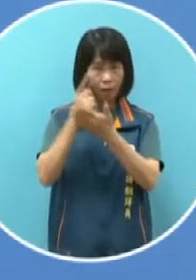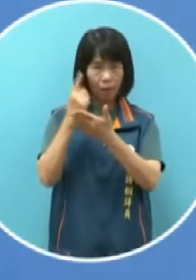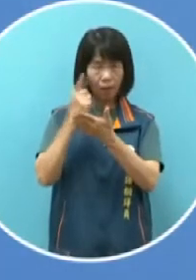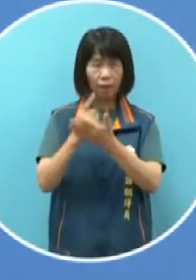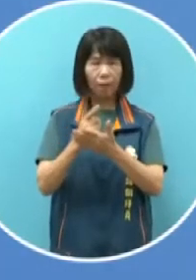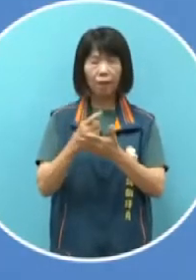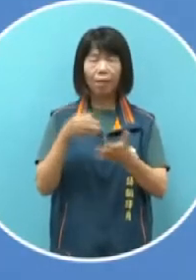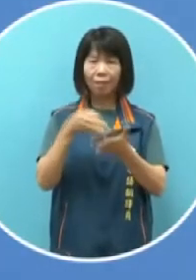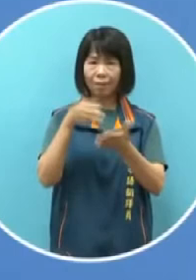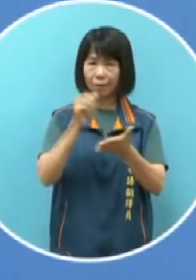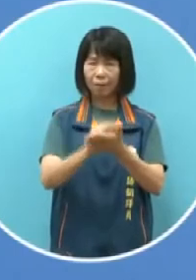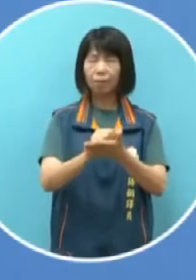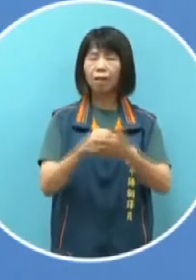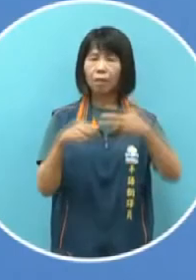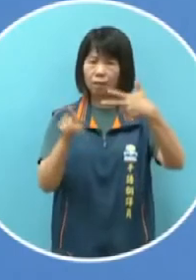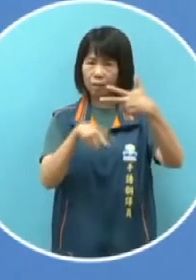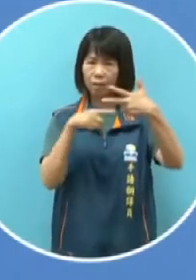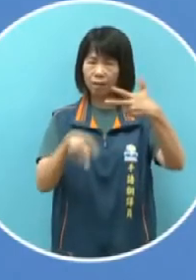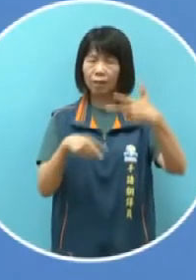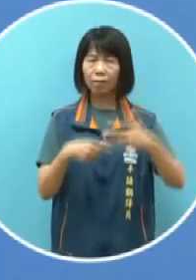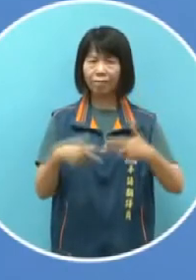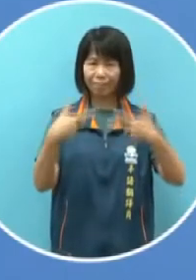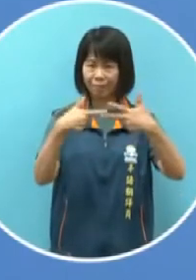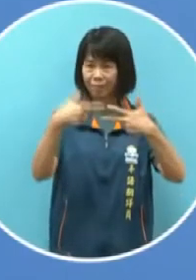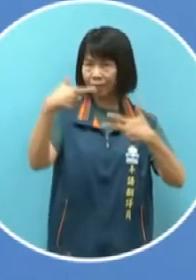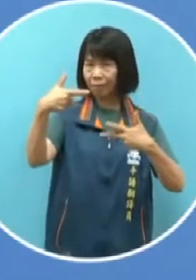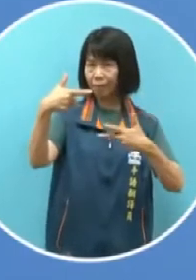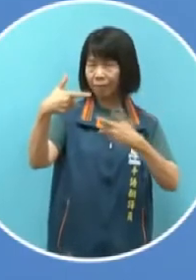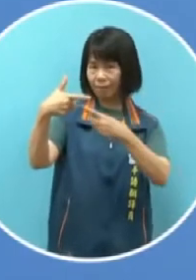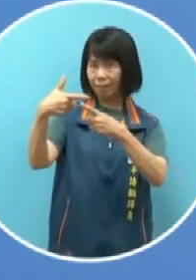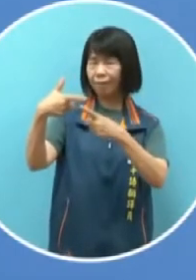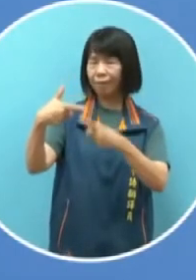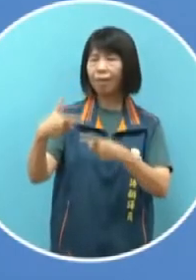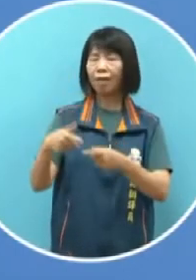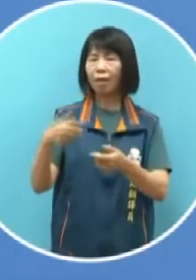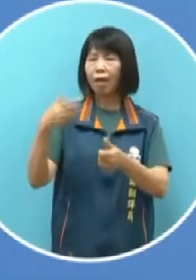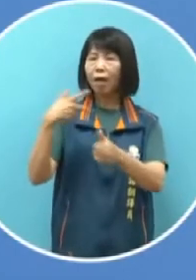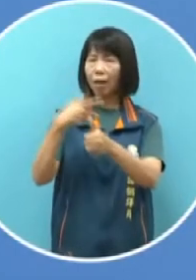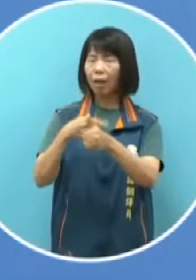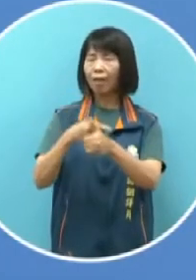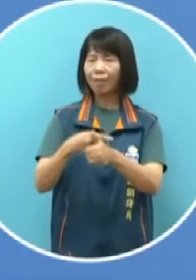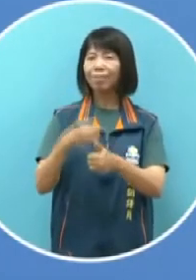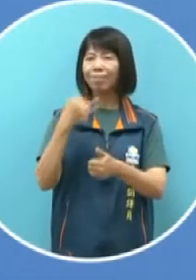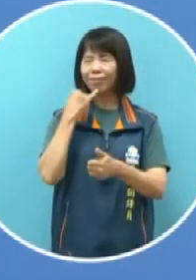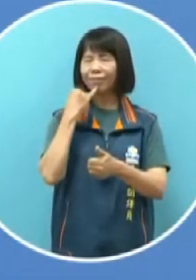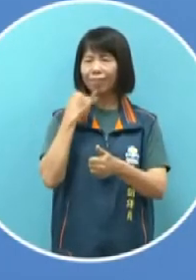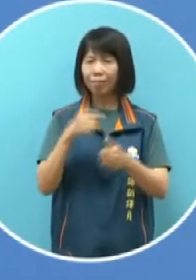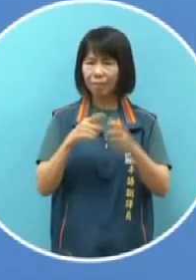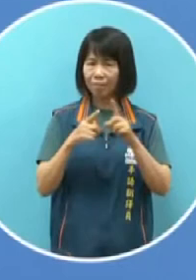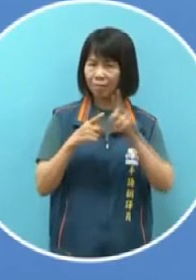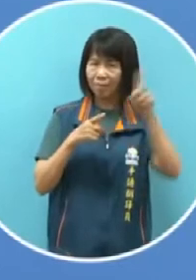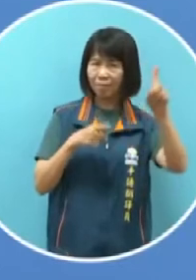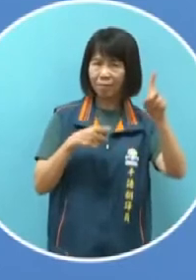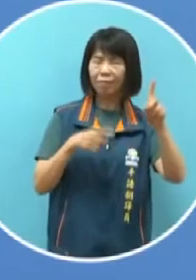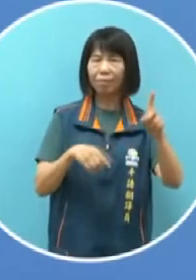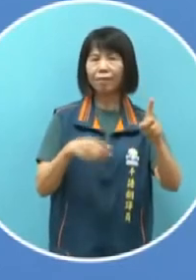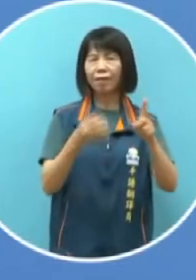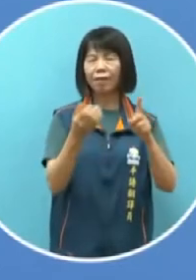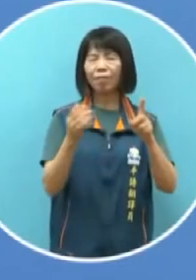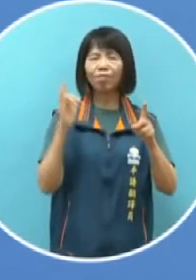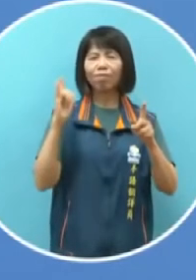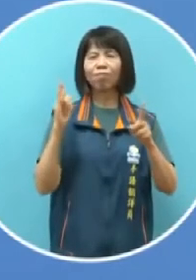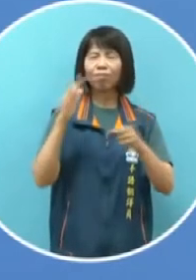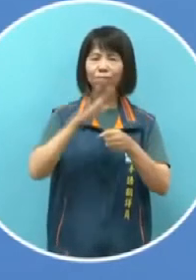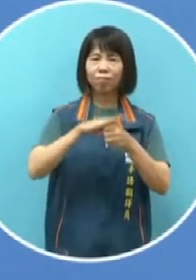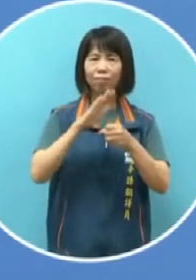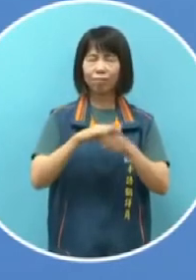是7个人哈，那前6个。所以正取，那最后一个叫被取，那真正能够施打